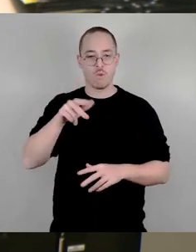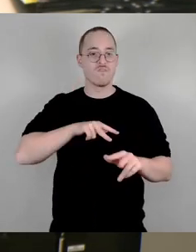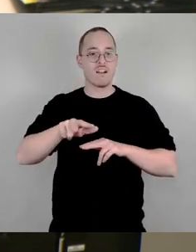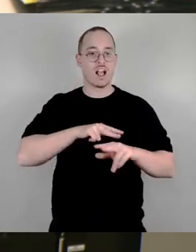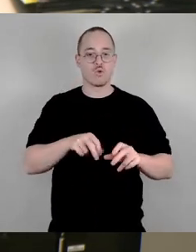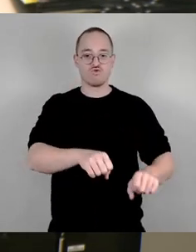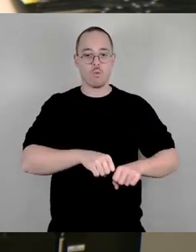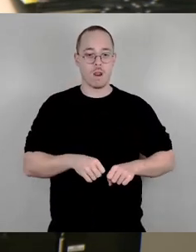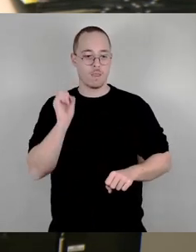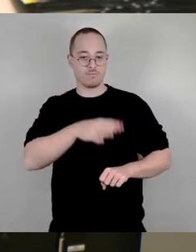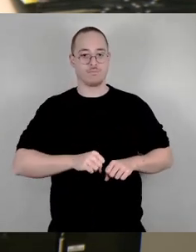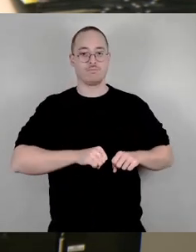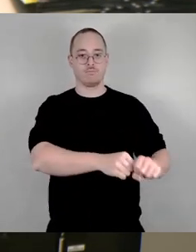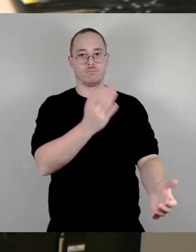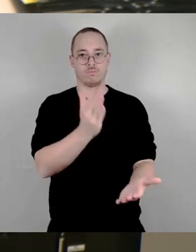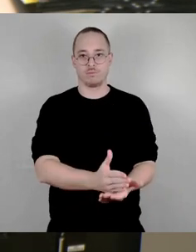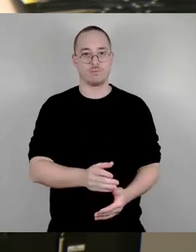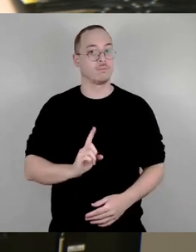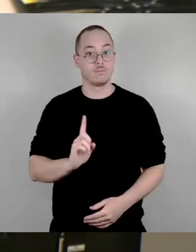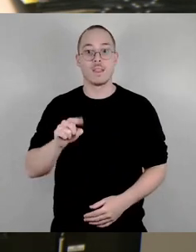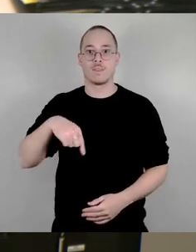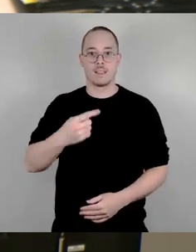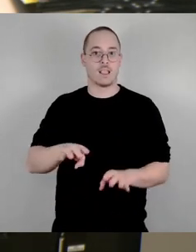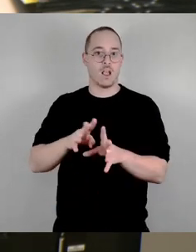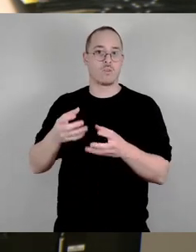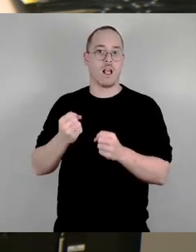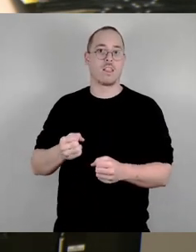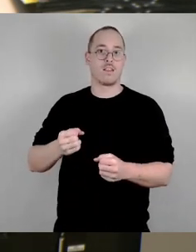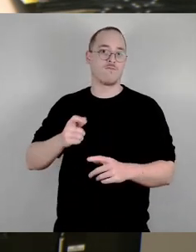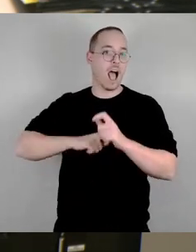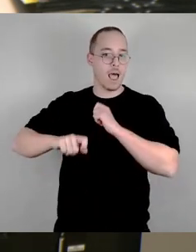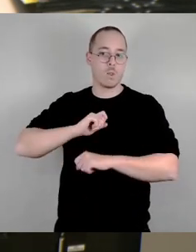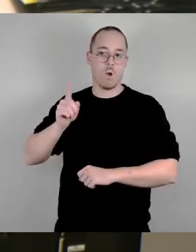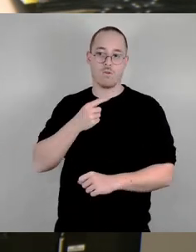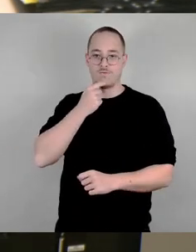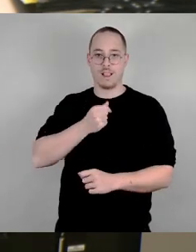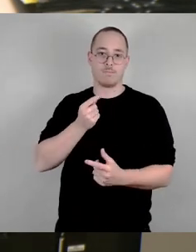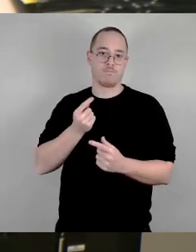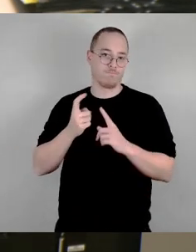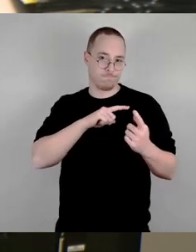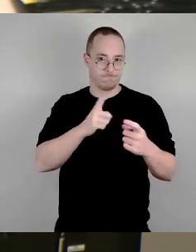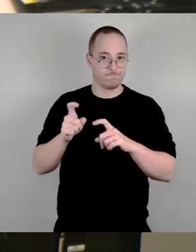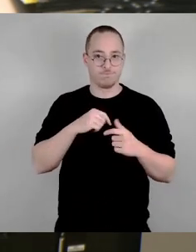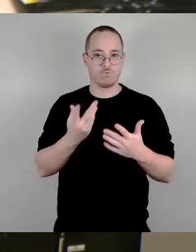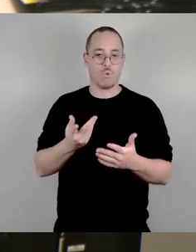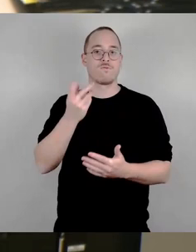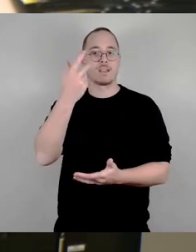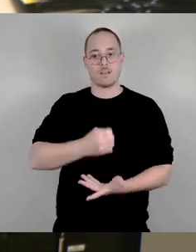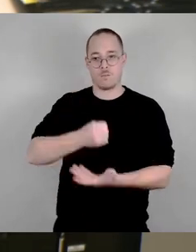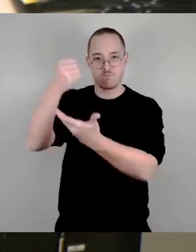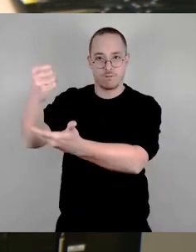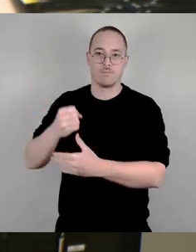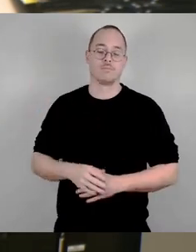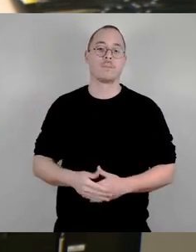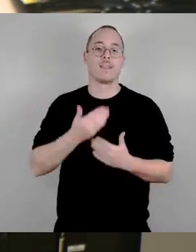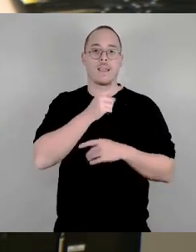sondern bei den nächsten Haushaltsverhandlungen und Verhandlungen entsprechend finanziell ausgestattet wird. Vielen Dank für Ihre Aufmerksamkeit und für